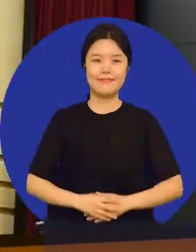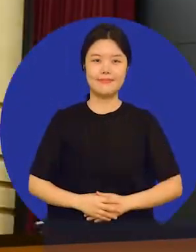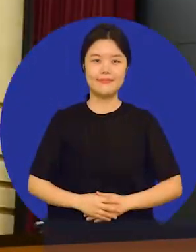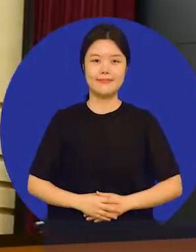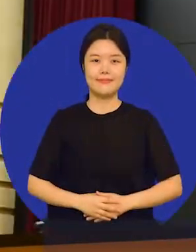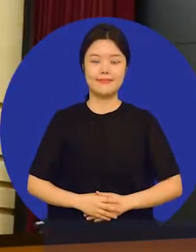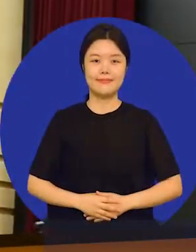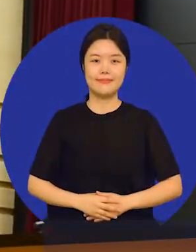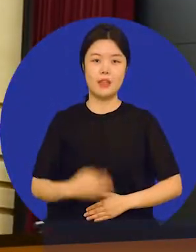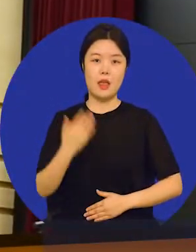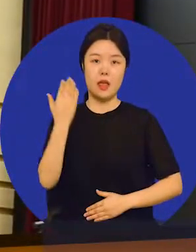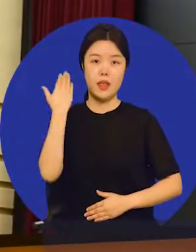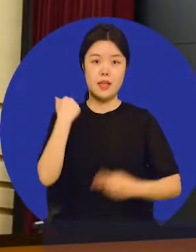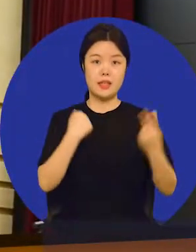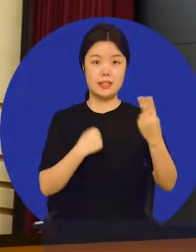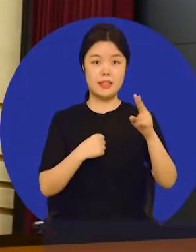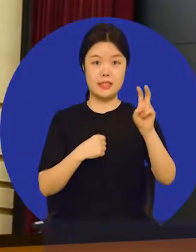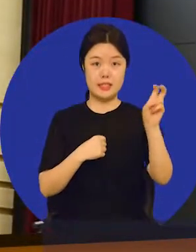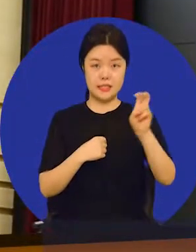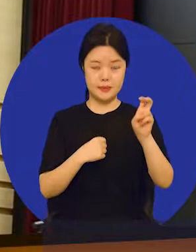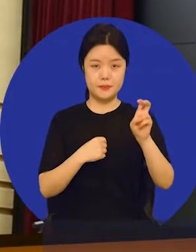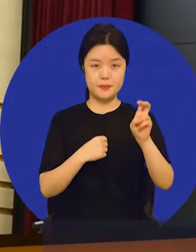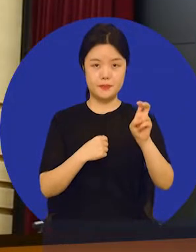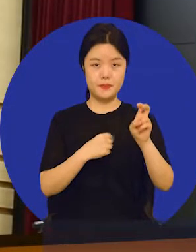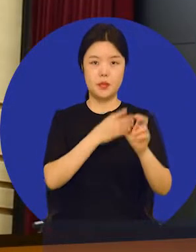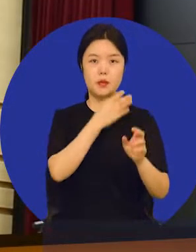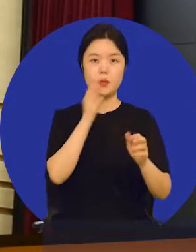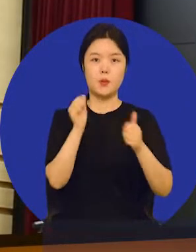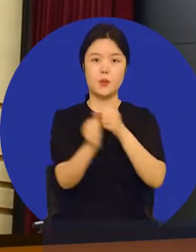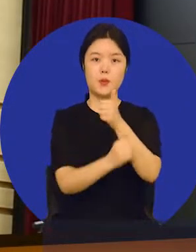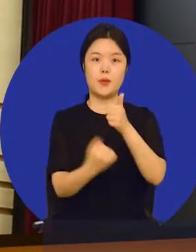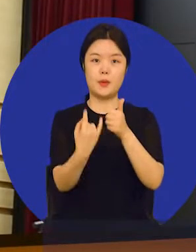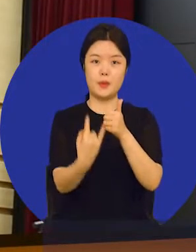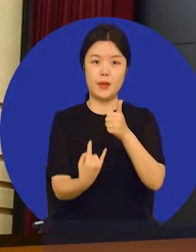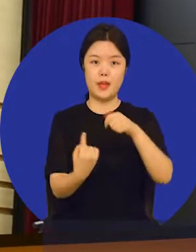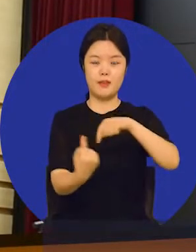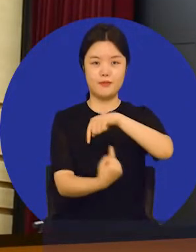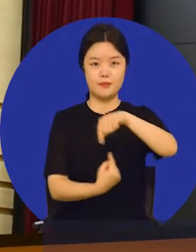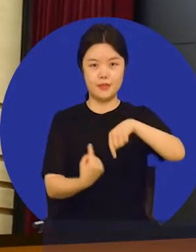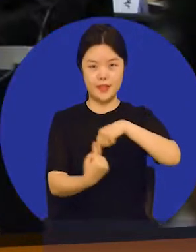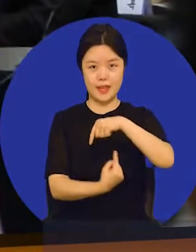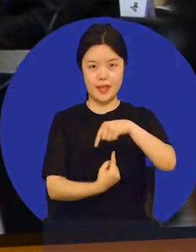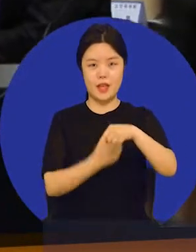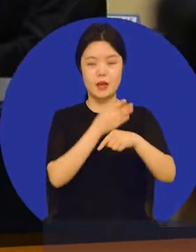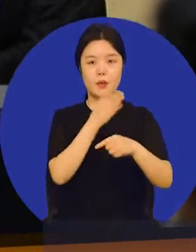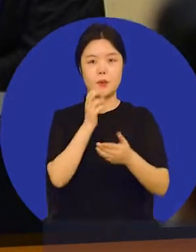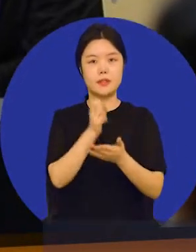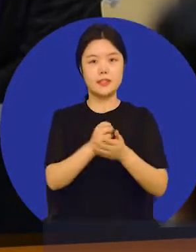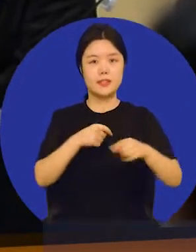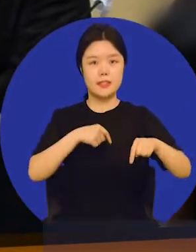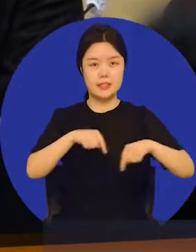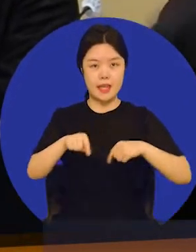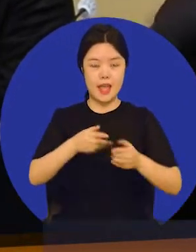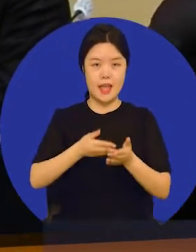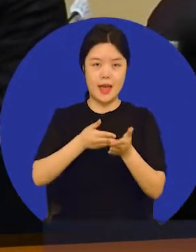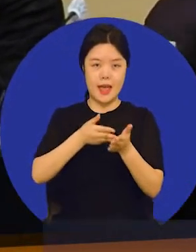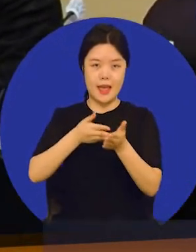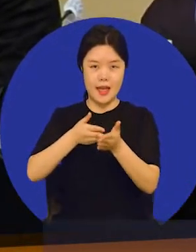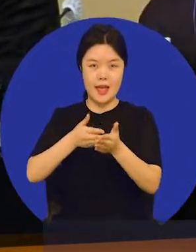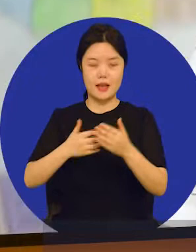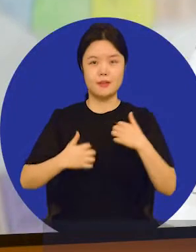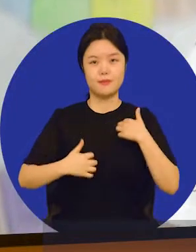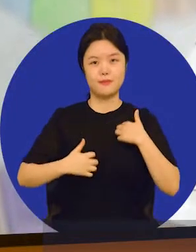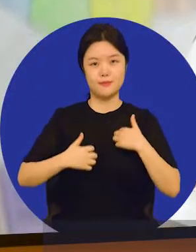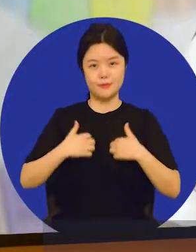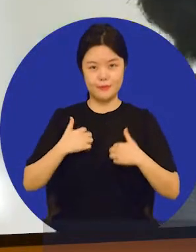먼저 씨는 2020년 11월부터 광명시에 놓인 위원회 를 운영해 활발한 노인 정책 제안 활동을 통해